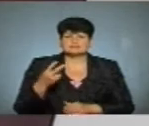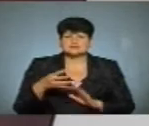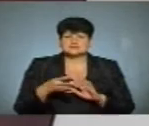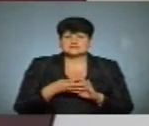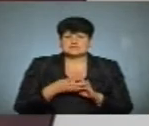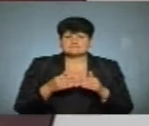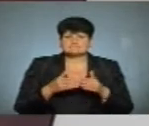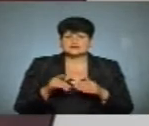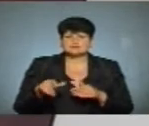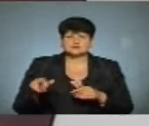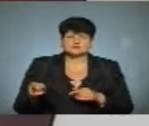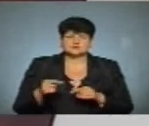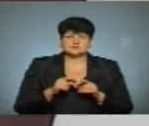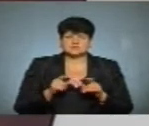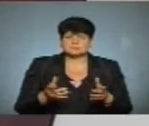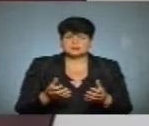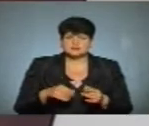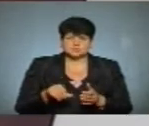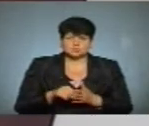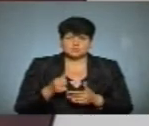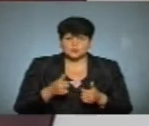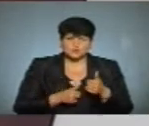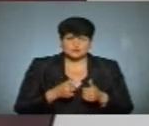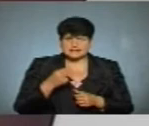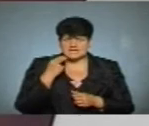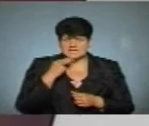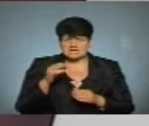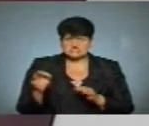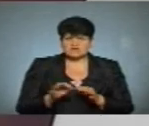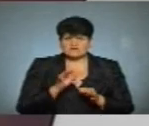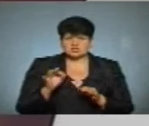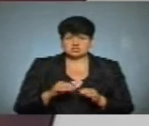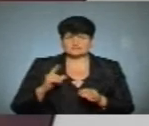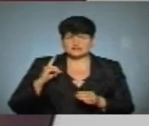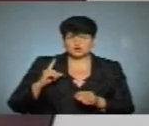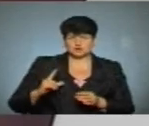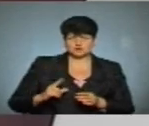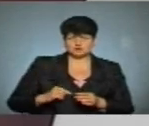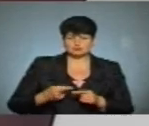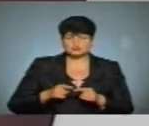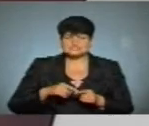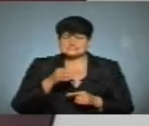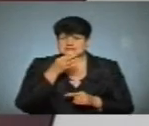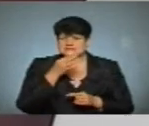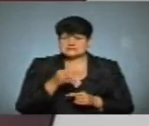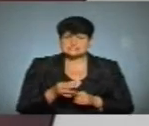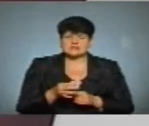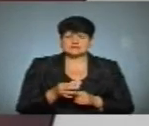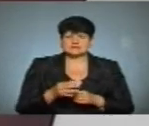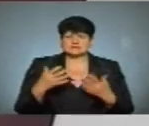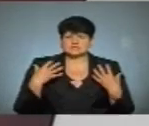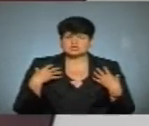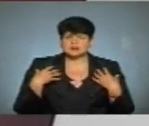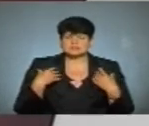29 випускників тернопільських шкіл взяли участь у конкурсі «На кращий вишиваний костюм». Про це розповіла начальниця міського управління освіти і науки